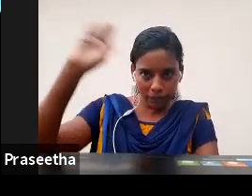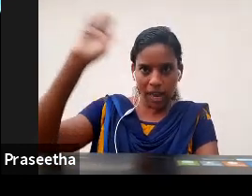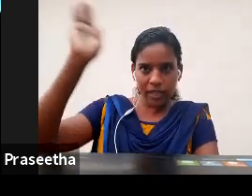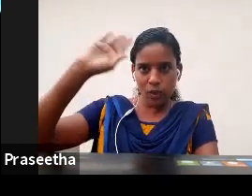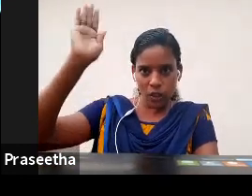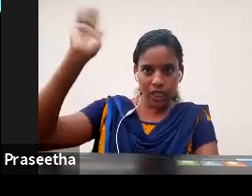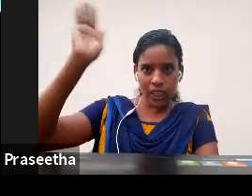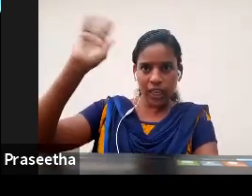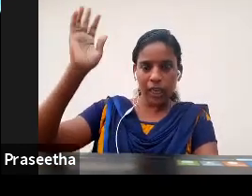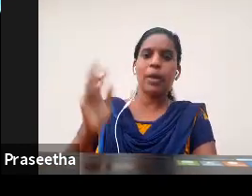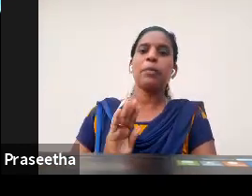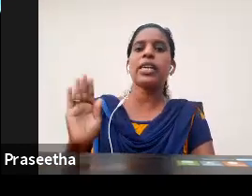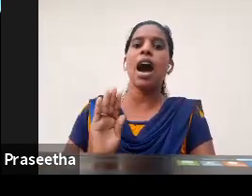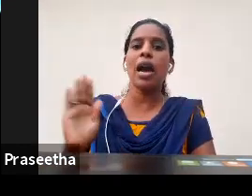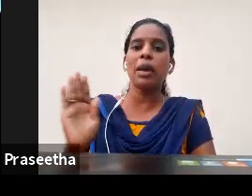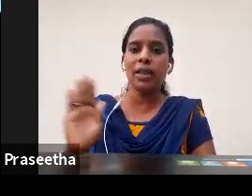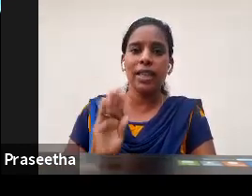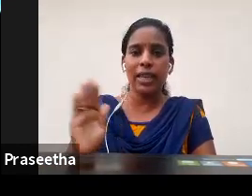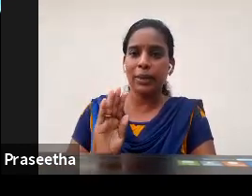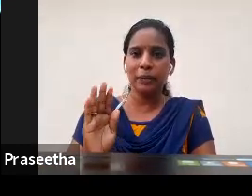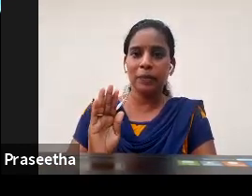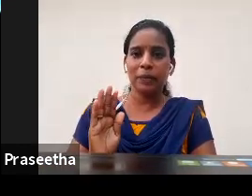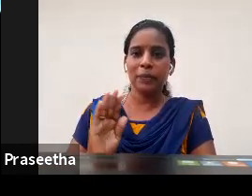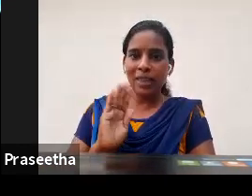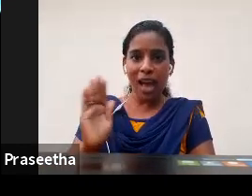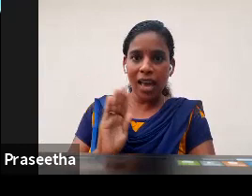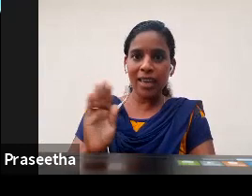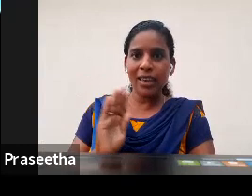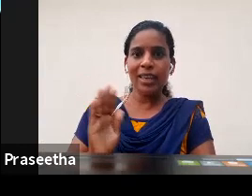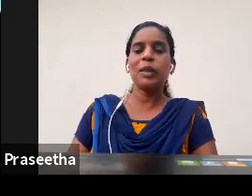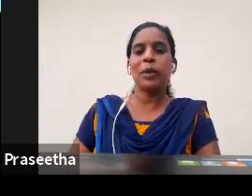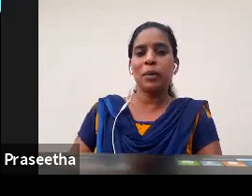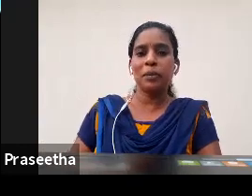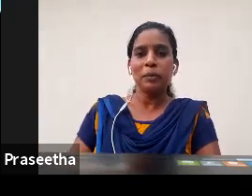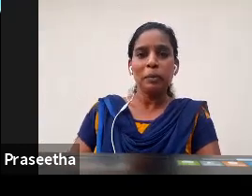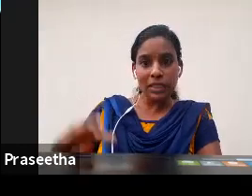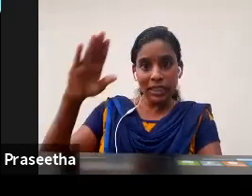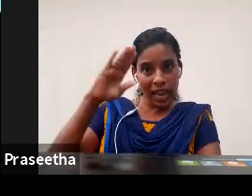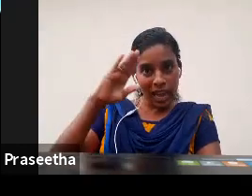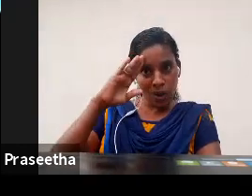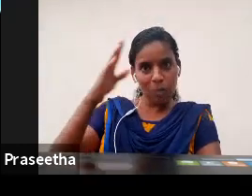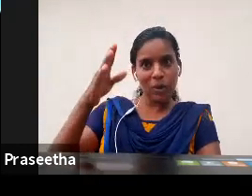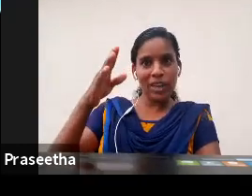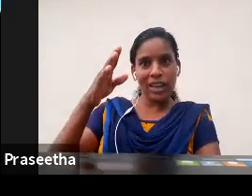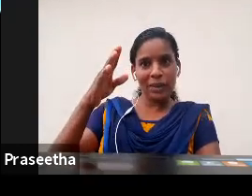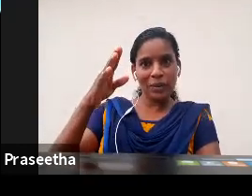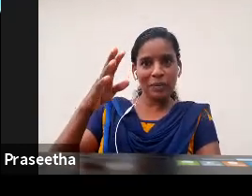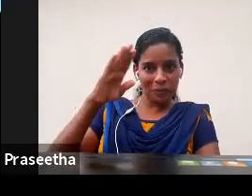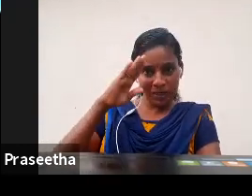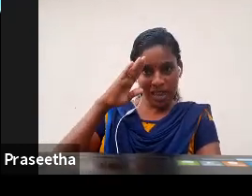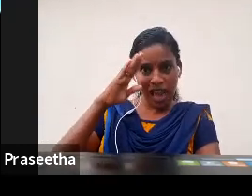പറയും, ബായ് എന്ന് കുറച്ച് നീക്കി ഇങ്ങനെ പറയും. പക്ഷെ ഹായ് പറയുന്നത് ഇങ്ങനെയാണ്, ഹായ് എന്ന് പറയും. പക്ഷെ അത് ഹലോ ആവുമ്പോ